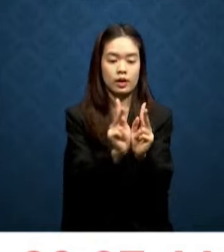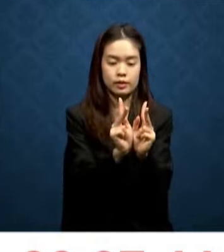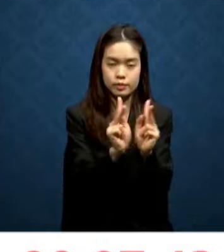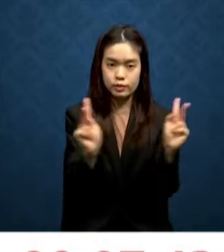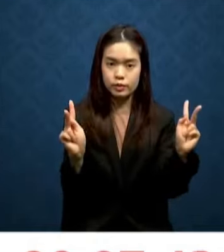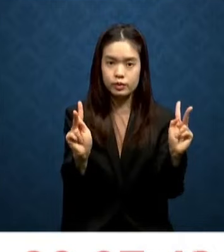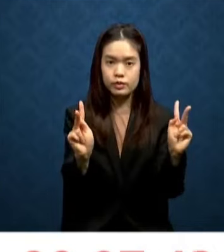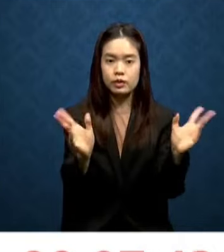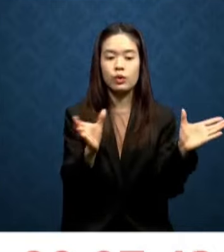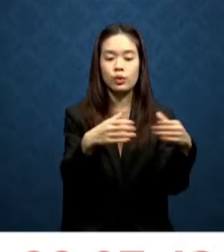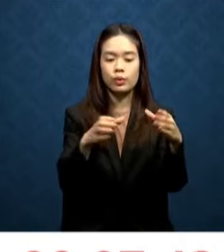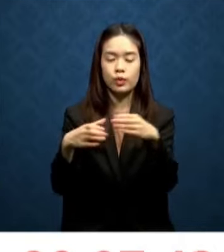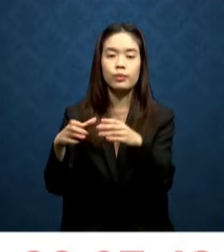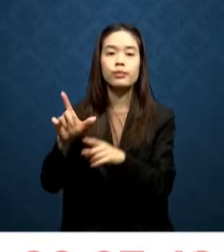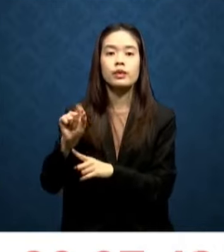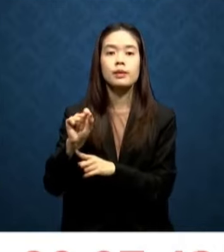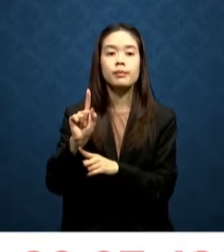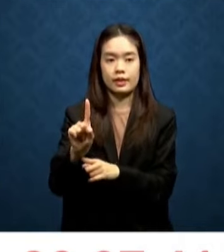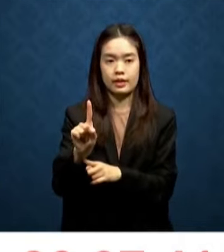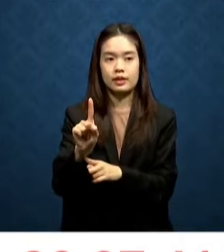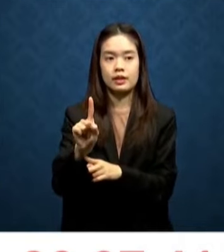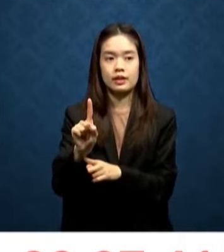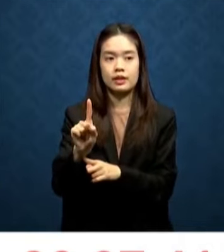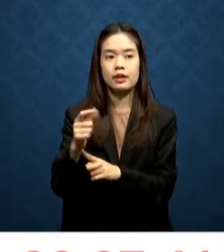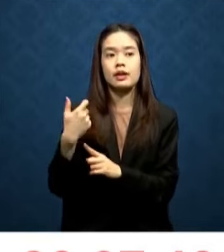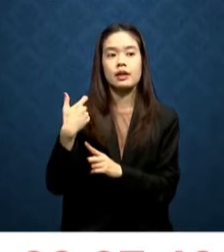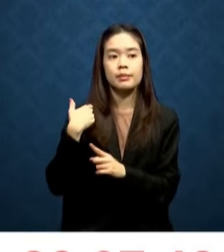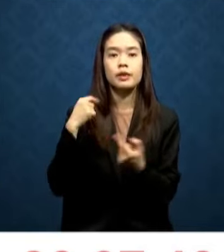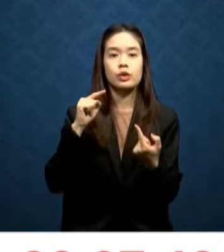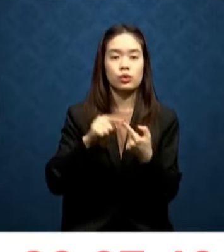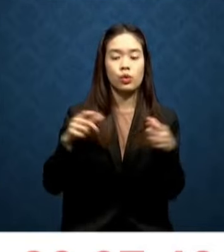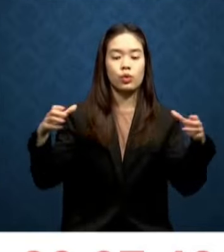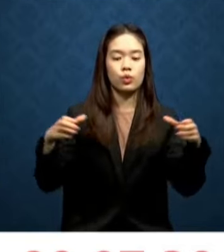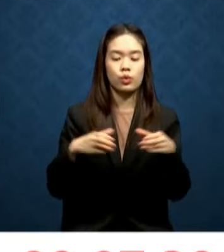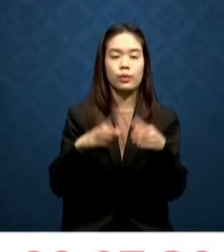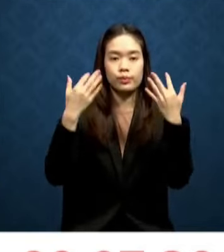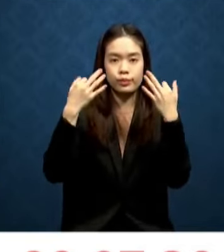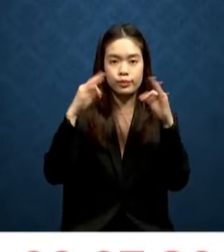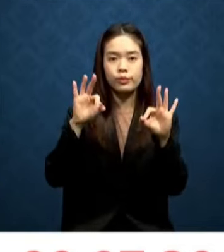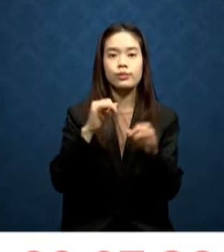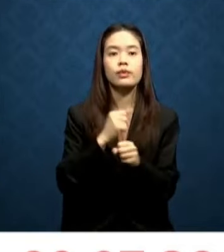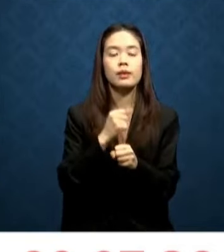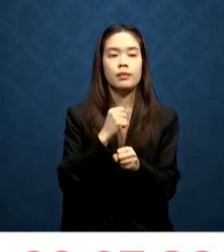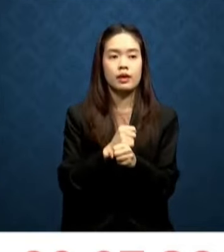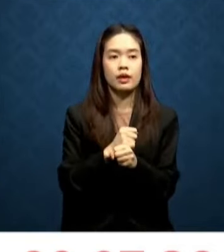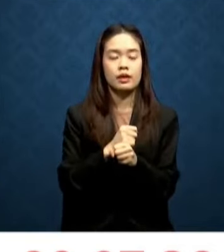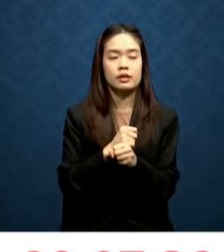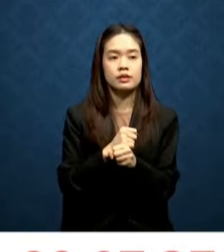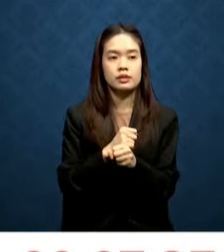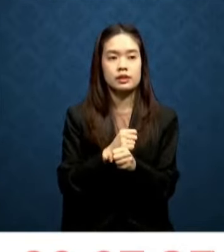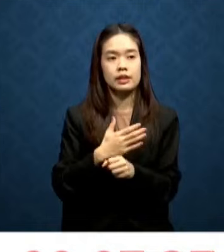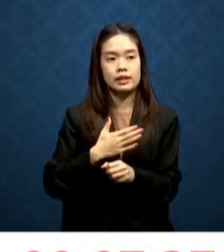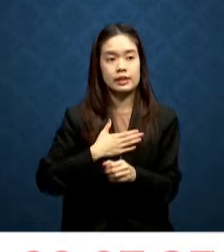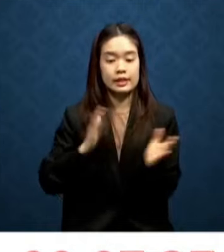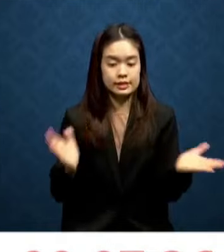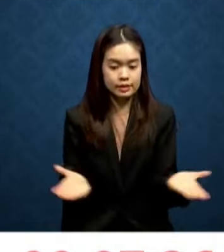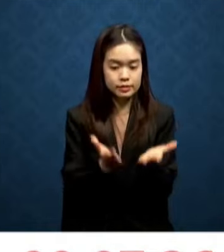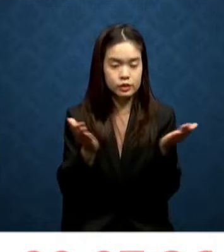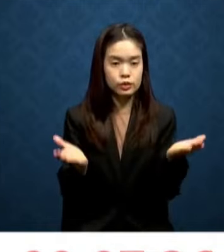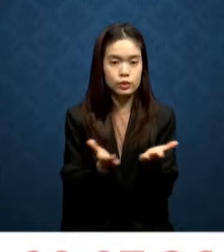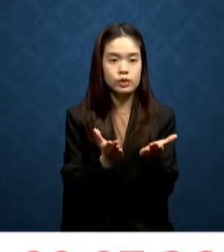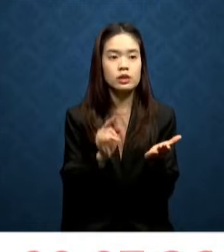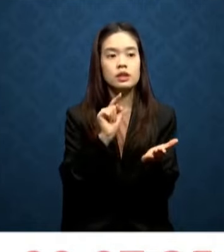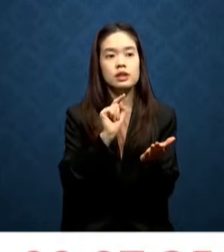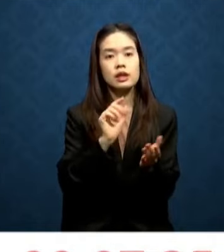ญ21คณะนะครับซึ่งก็มีเรื่องขององค์กรอิสระอยู่นะครับคือประเด็นนึงเนี่ยผมก็สอบสวนอาจารย์นันทนานะครับ